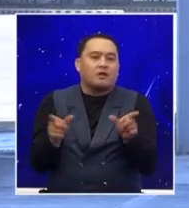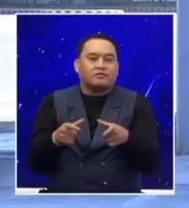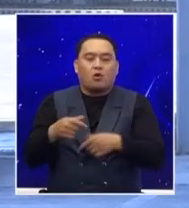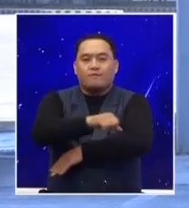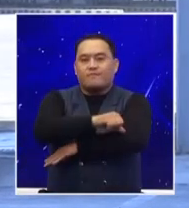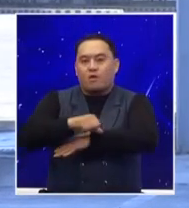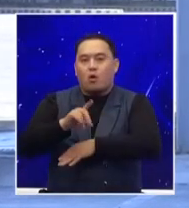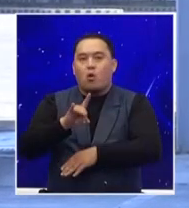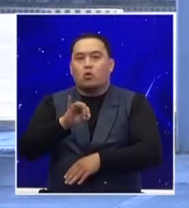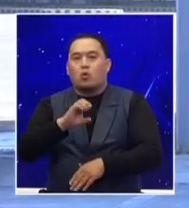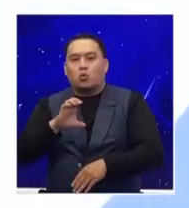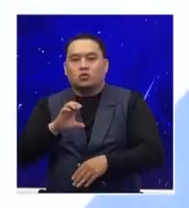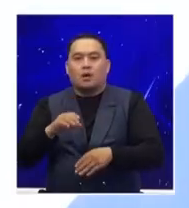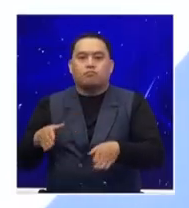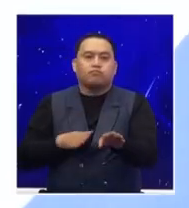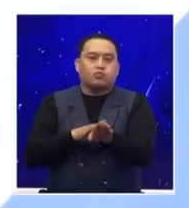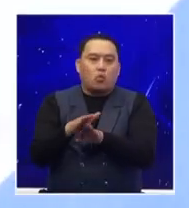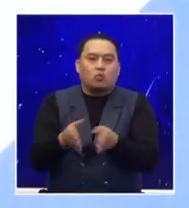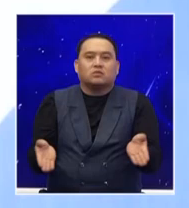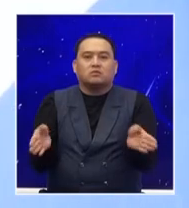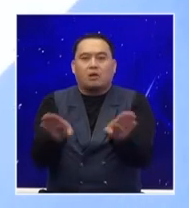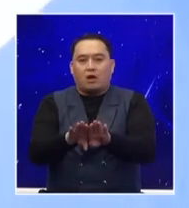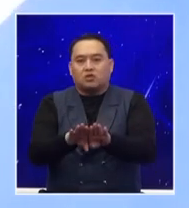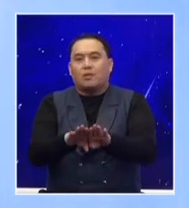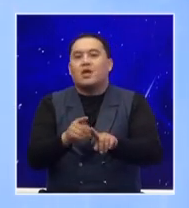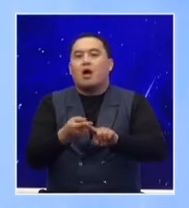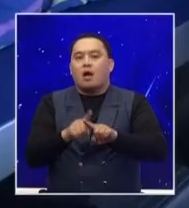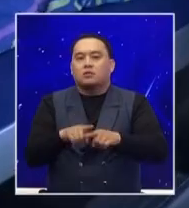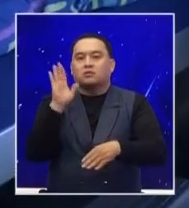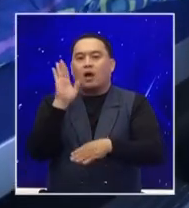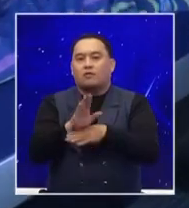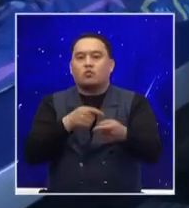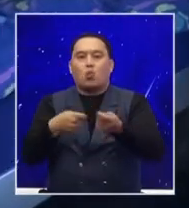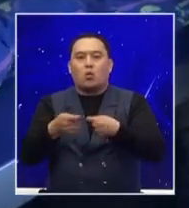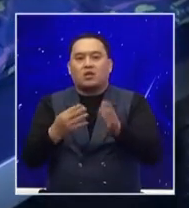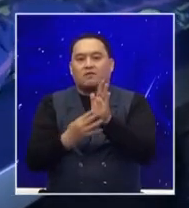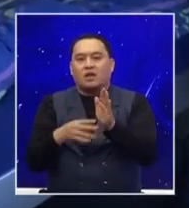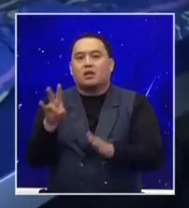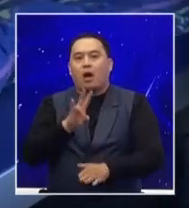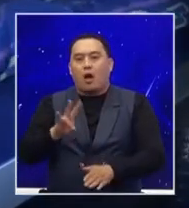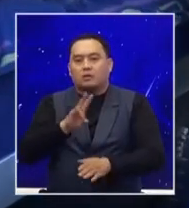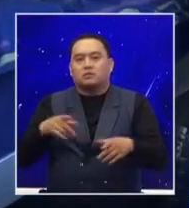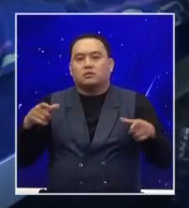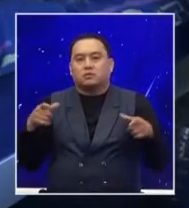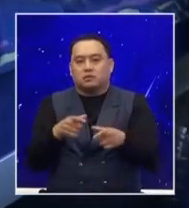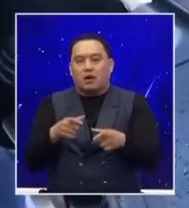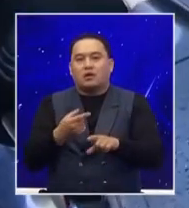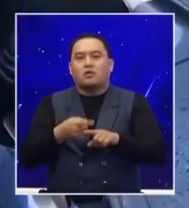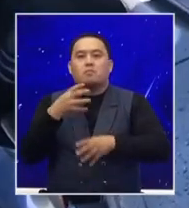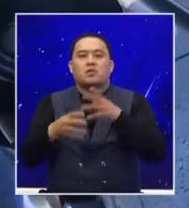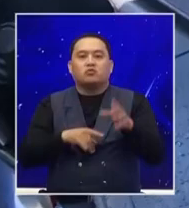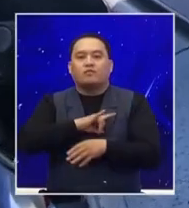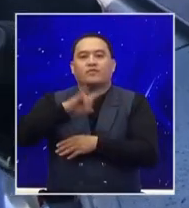зона Харгос полностью закрыта для посещения и проезда. Согласно постановлению правительства, с 9 ноября сокращается количество